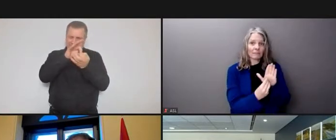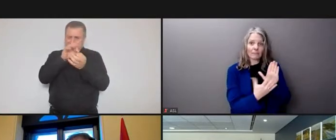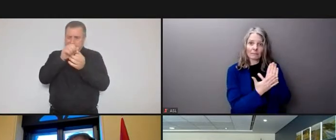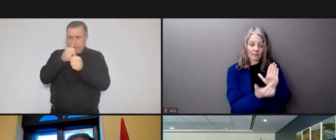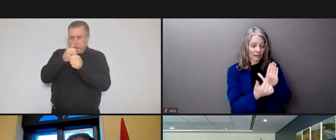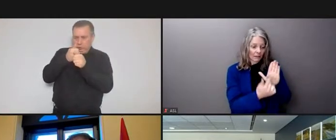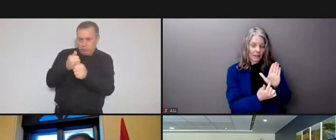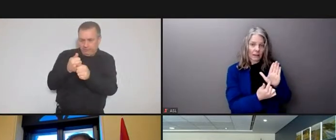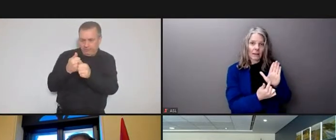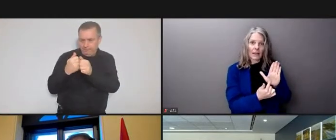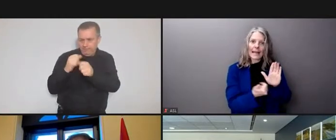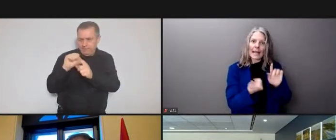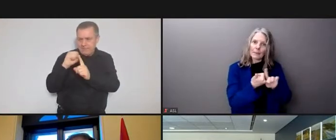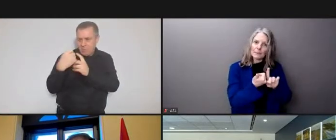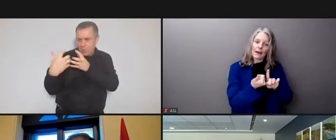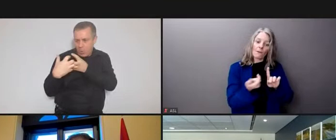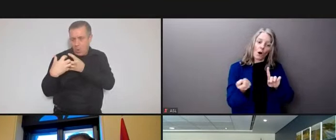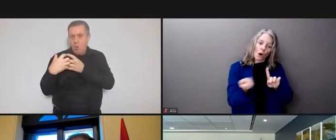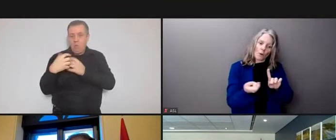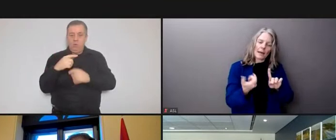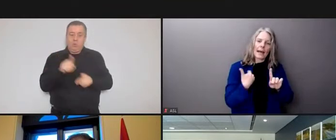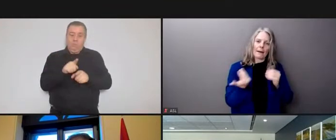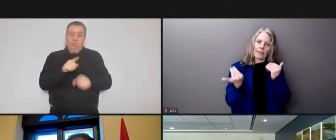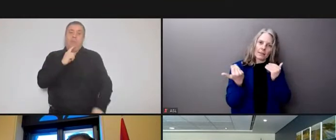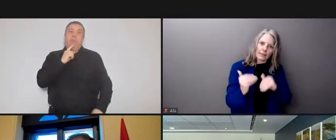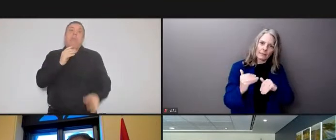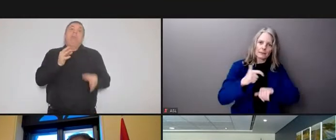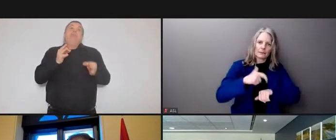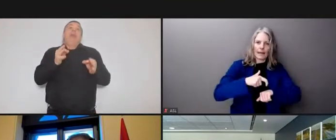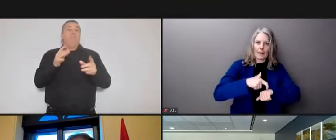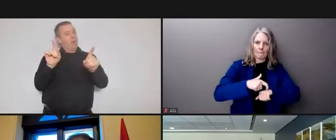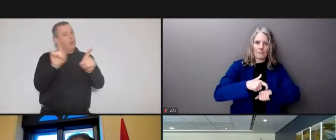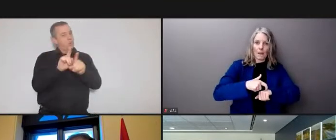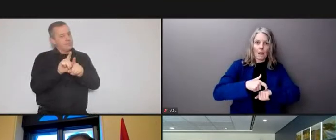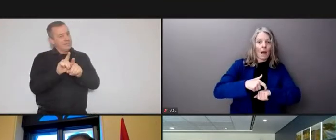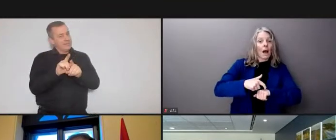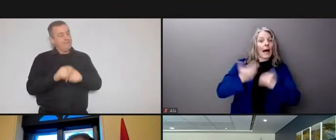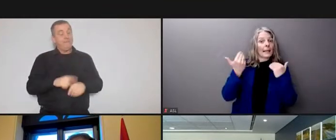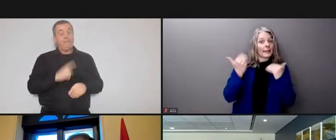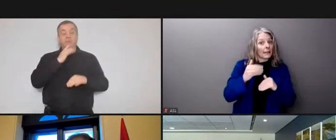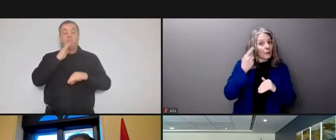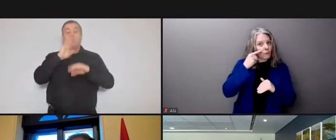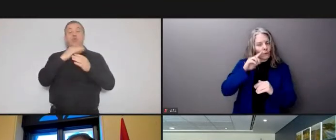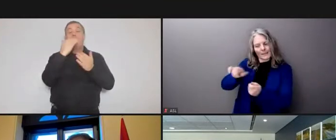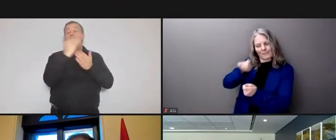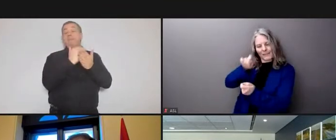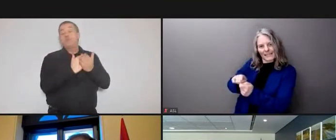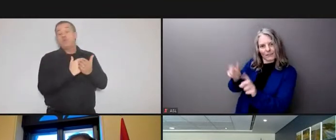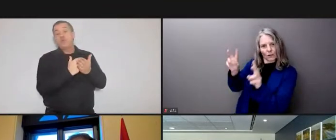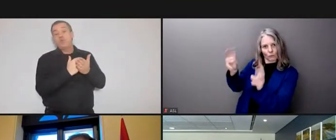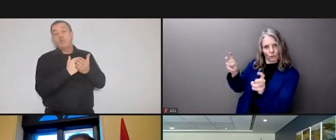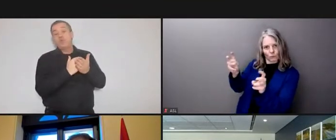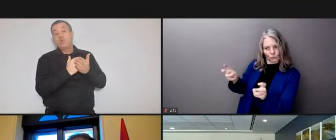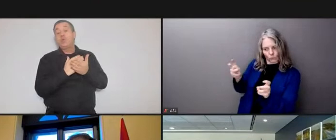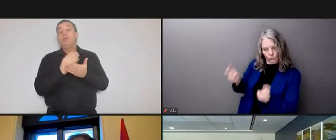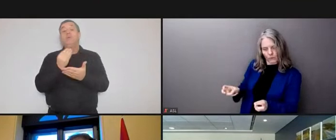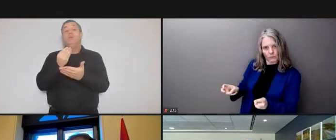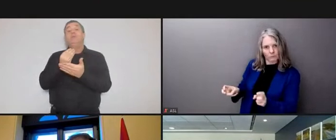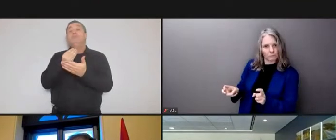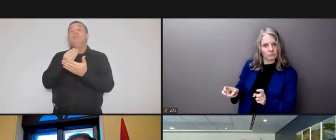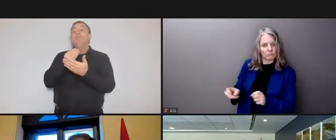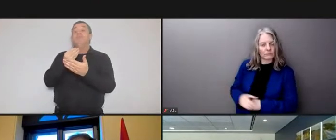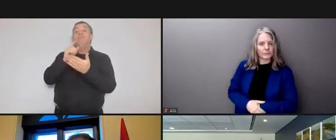et c'est essentiel temporaire concernant les mesures financières